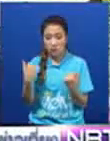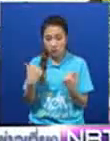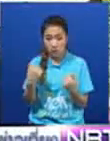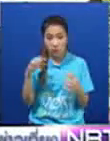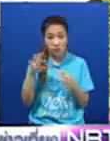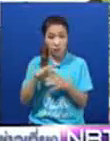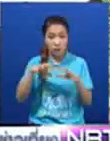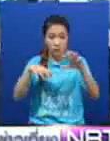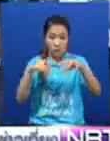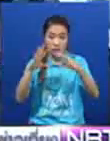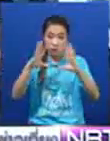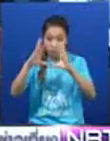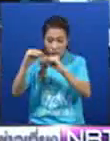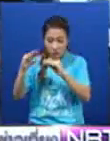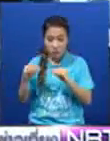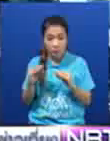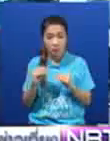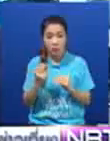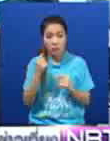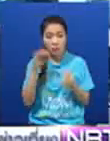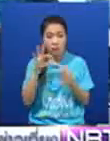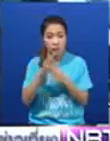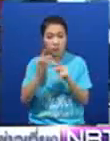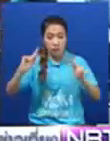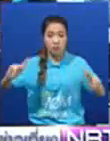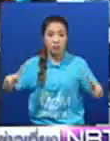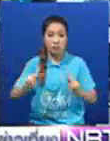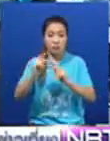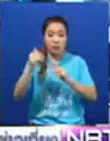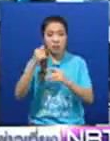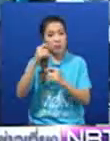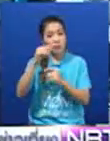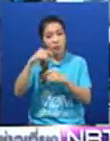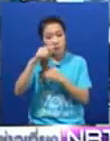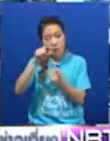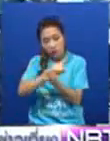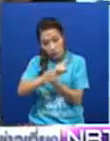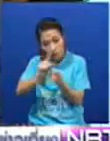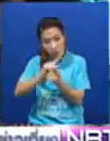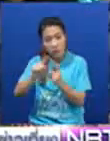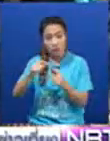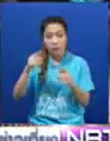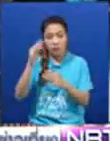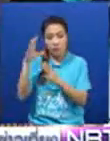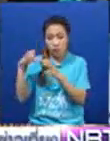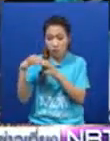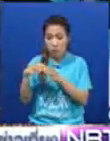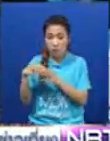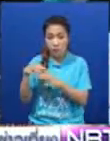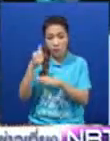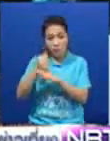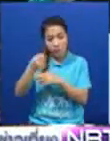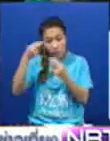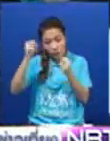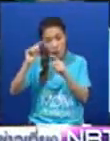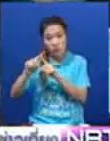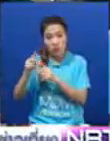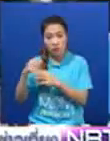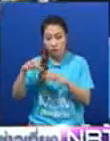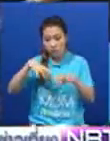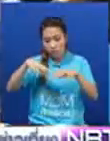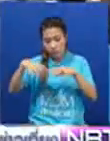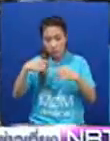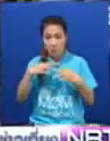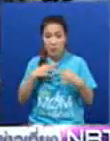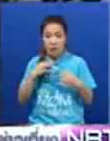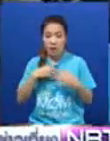บรรยากาศก่อนการประชุมคณะรัฐมนตรีค่ะกระทรวงวัฒนธรรมนำนายกรัฐมนตรีและคณะรัฐมนตรีรณรงค์การจัดงานผ้าไท